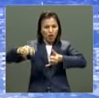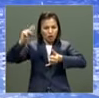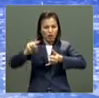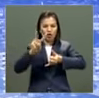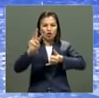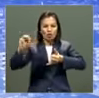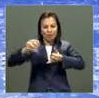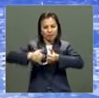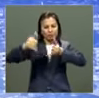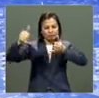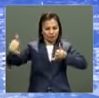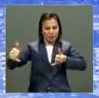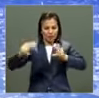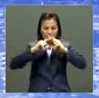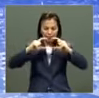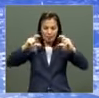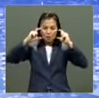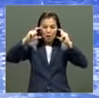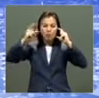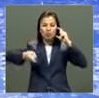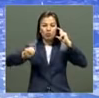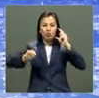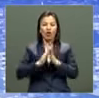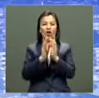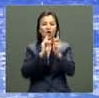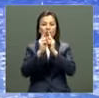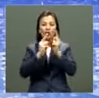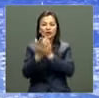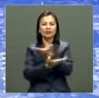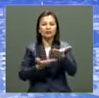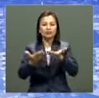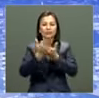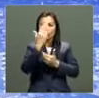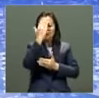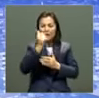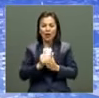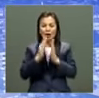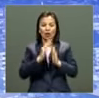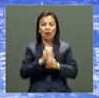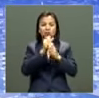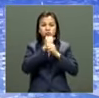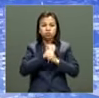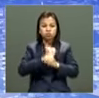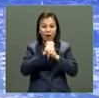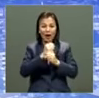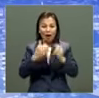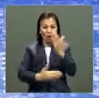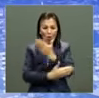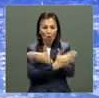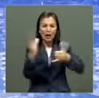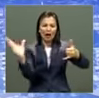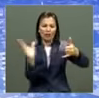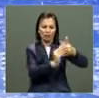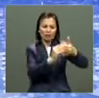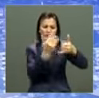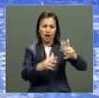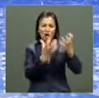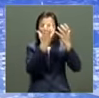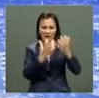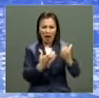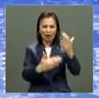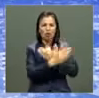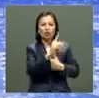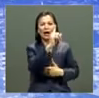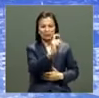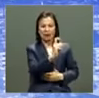นะครับซึ่งเป็นเหตุที่เราต้องมาพูดคุยกันอยู่ตรงนี้เพราะว่าคนสูงอายุมีโอกาสที่จะมีอาการหนักที่สุดแล้วก็เสียชีวิตได้มาก